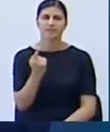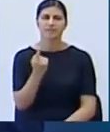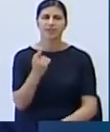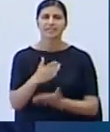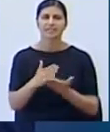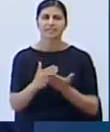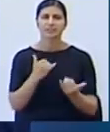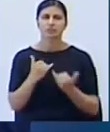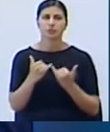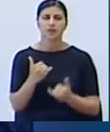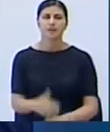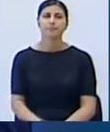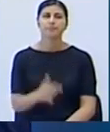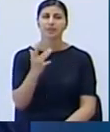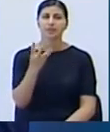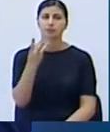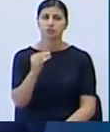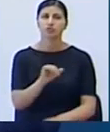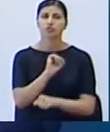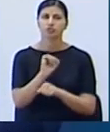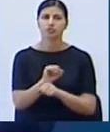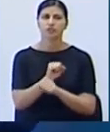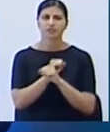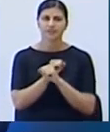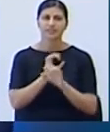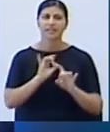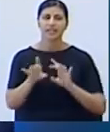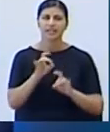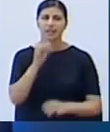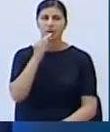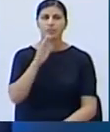ნაწილის სტუმარი რამდენიმე წუთით შევისვენოთ რამდენიმე წუთში ჩვენ ევროპელი დემოკრატების თავმჯდომარე